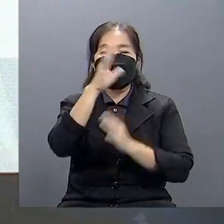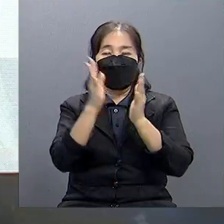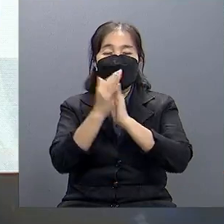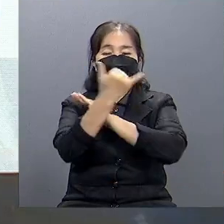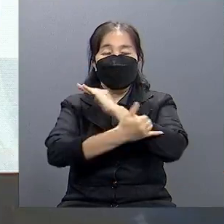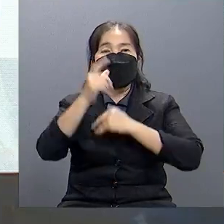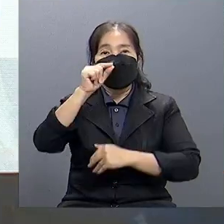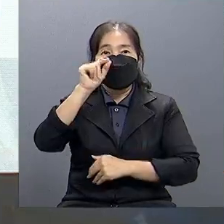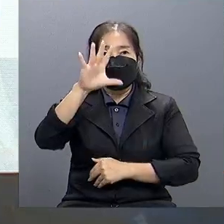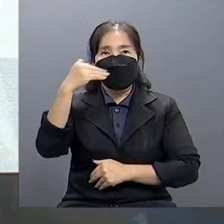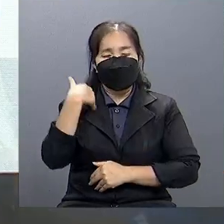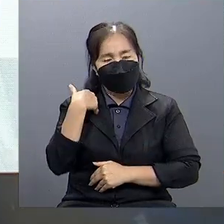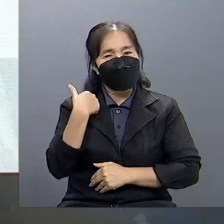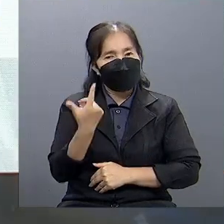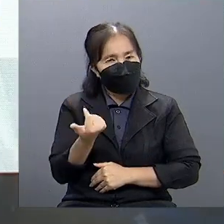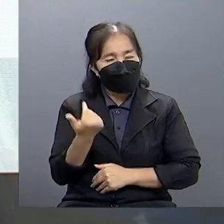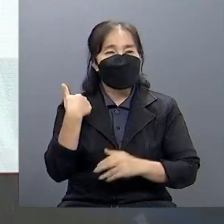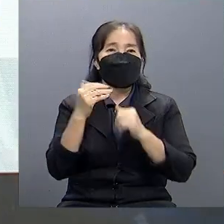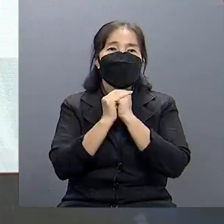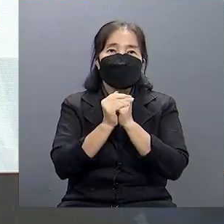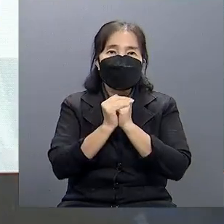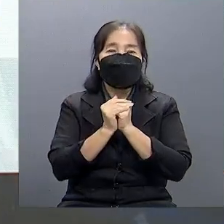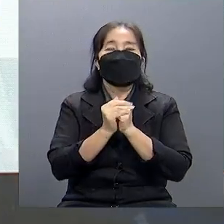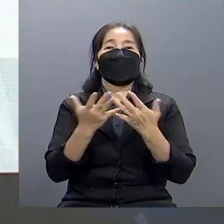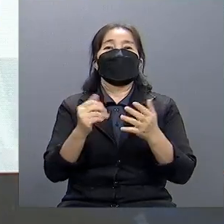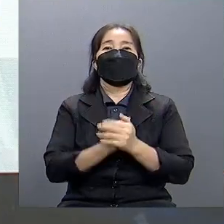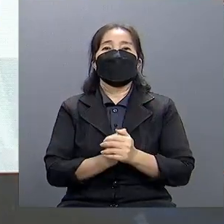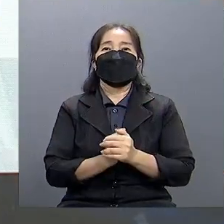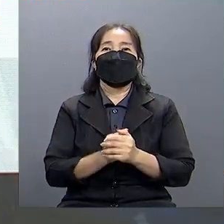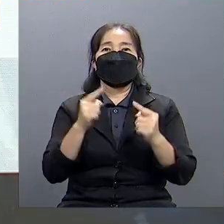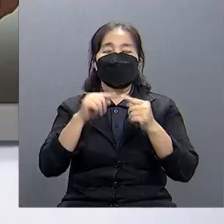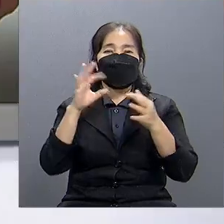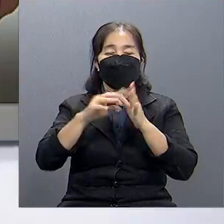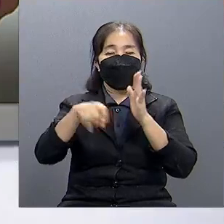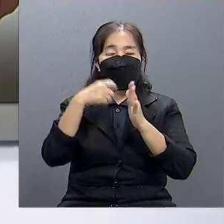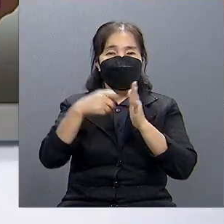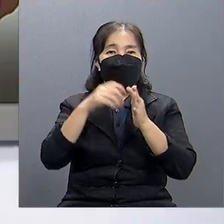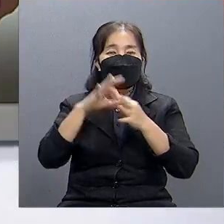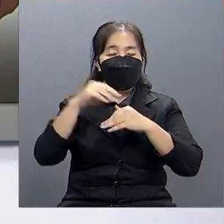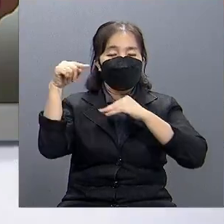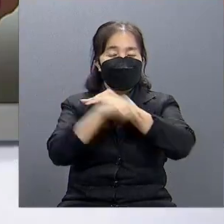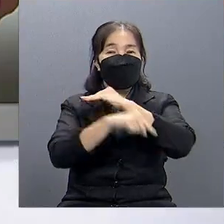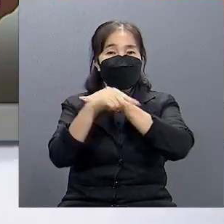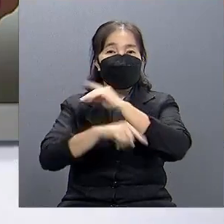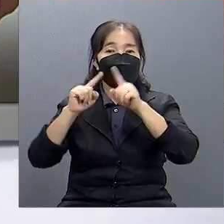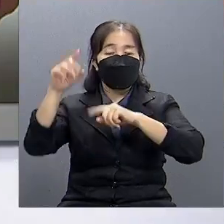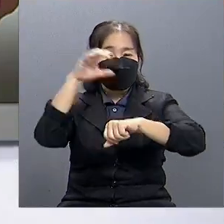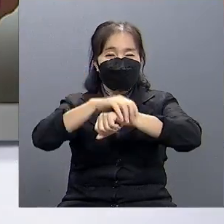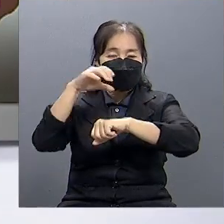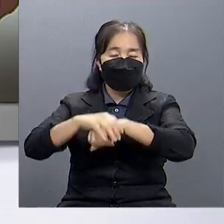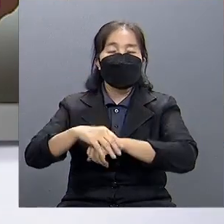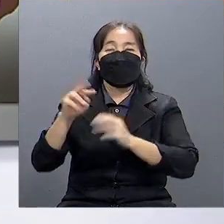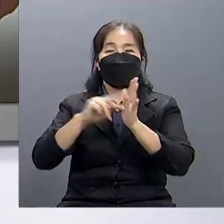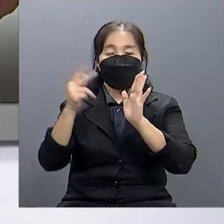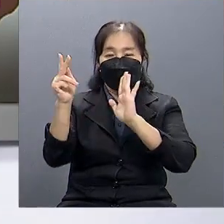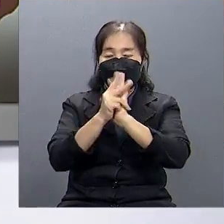ที่น่าสนใจคือมีจีนนะคะซึ่งนี่เป็นผลมาจากการปราบปรามการทุจริตที่เข้มงวดตามนโยบายของประธานาธิบดี